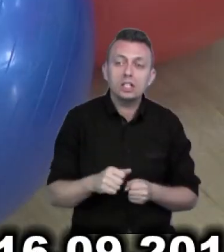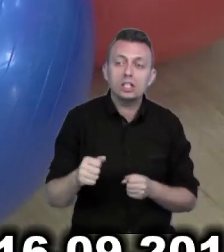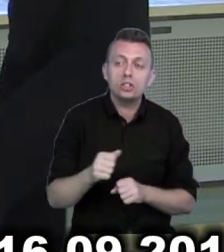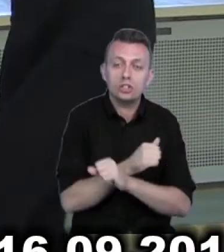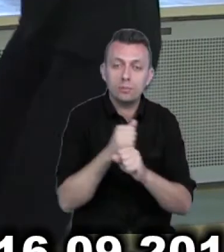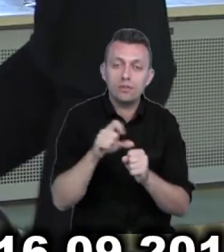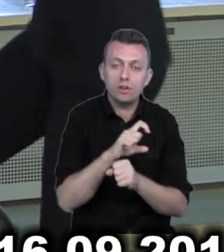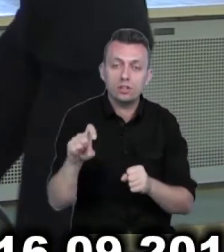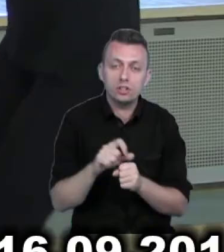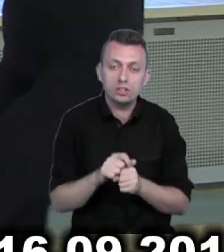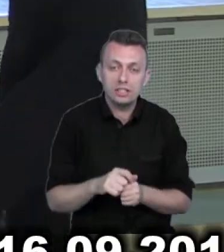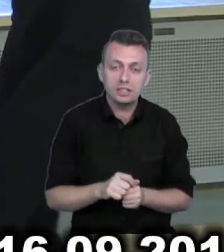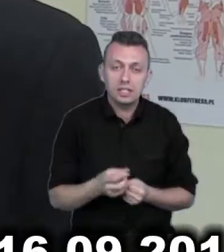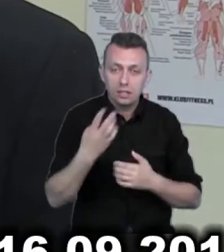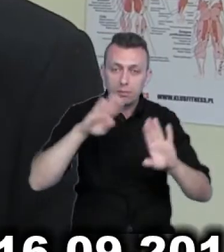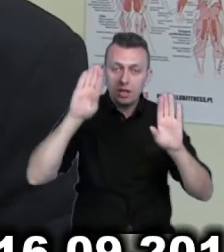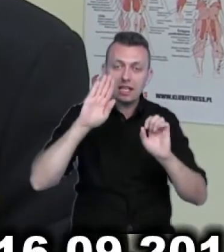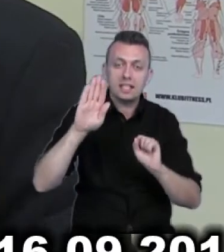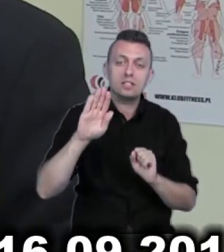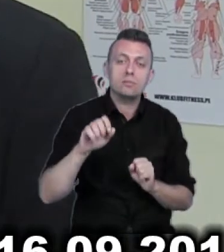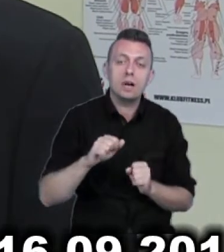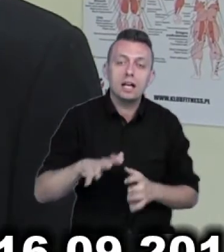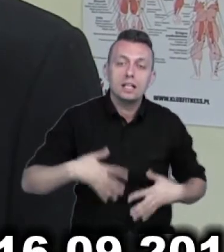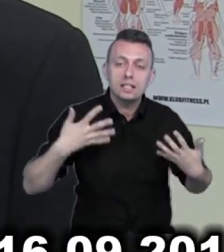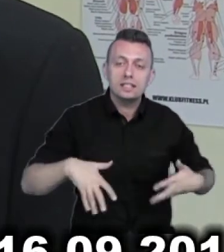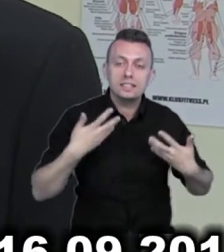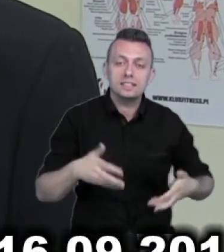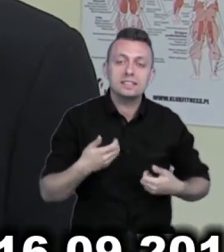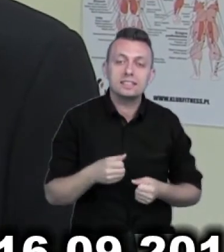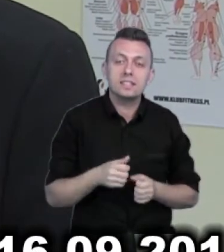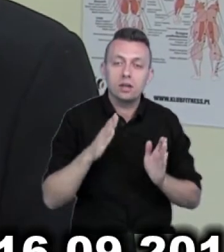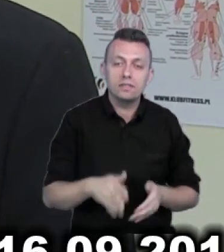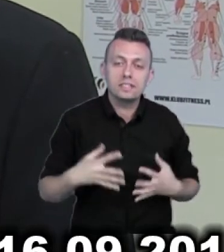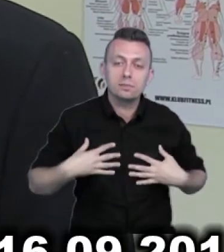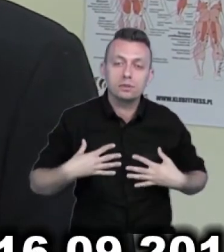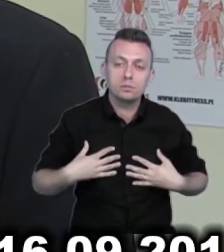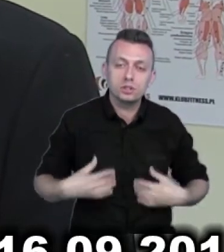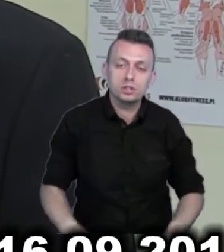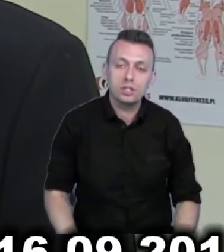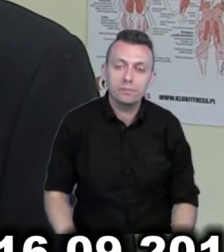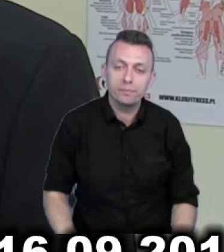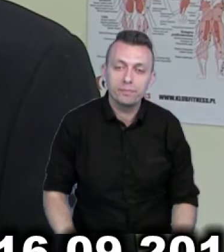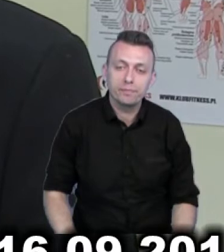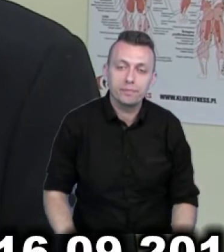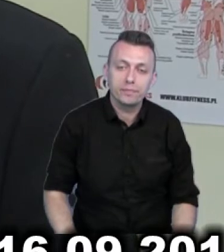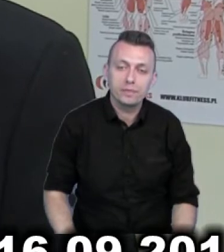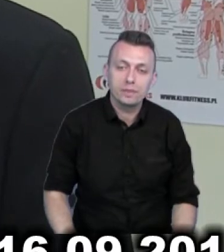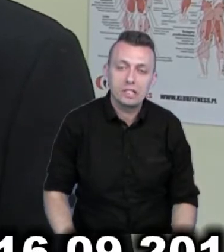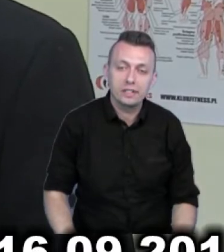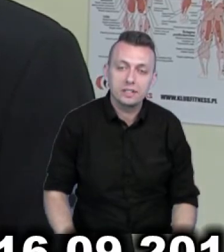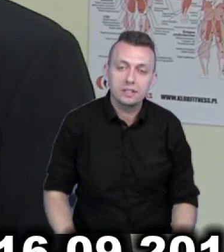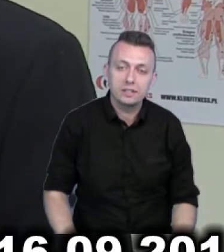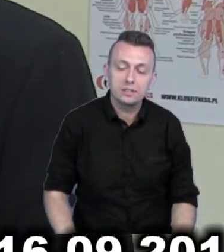Siłownia ma promować zdrowy i aktywny tryb życia. Przede wszystkim chodzi o promocję zdrowego stylu życia, który był zawarta ta promocja